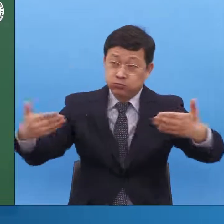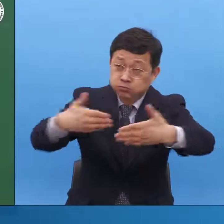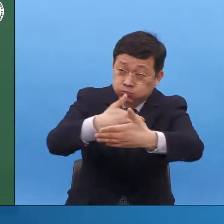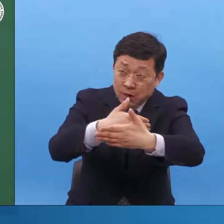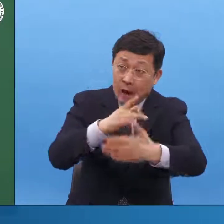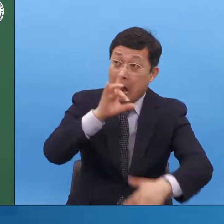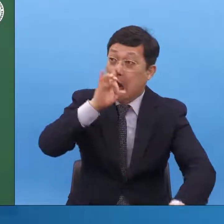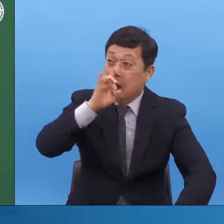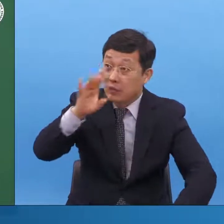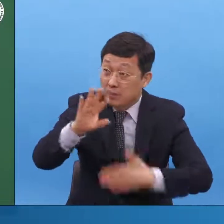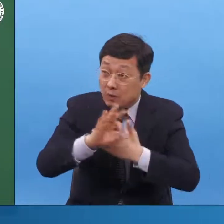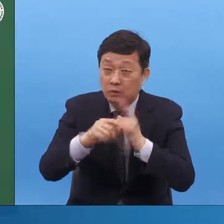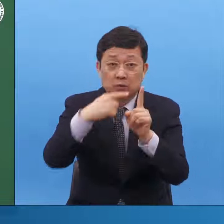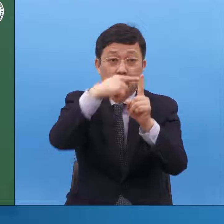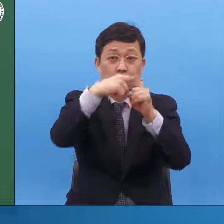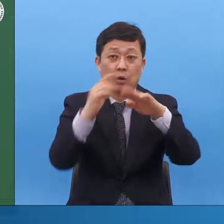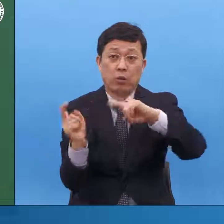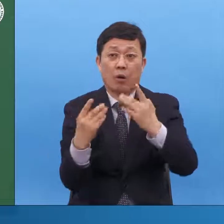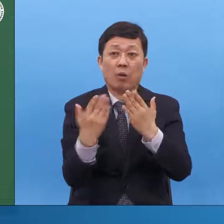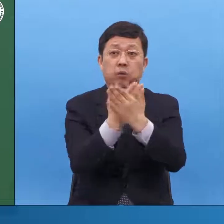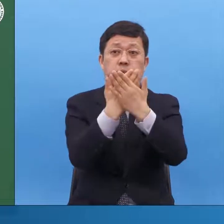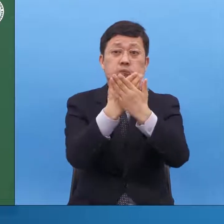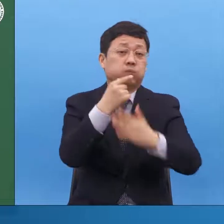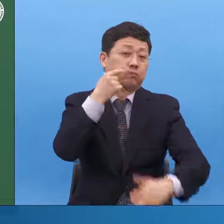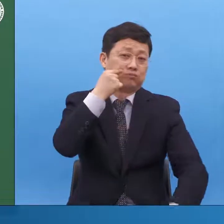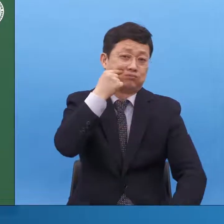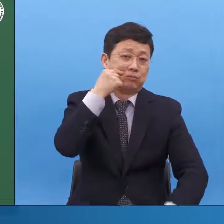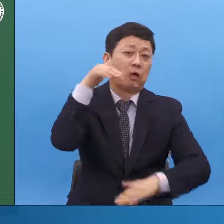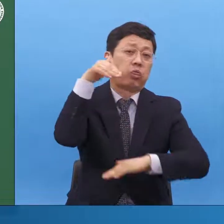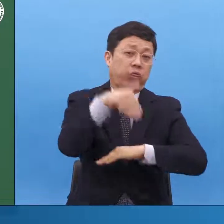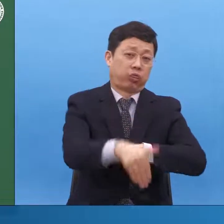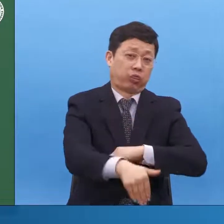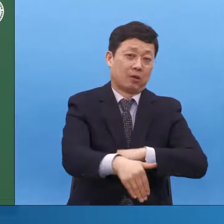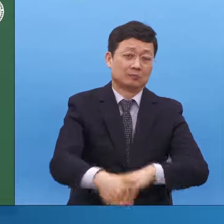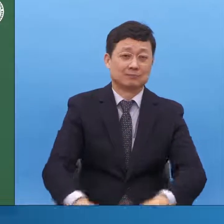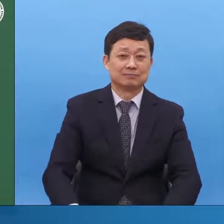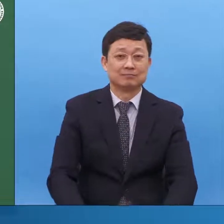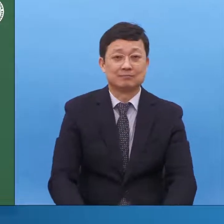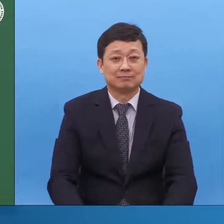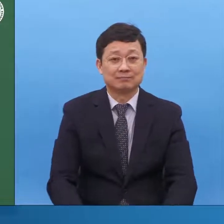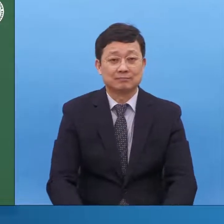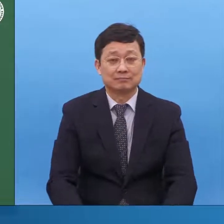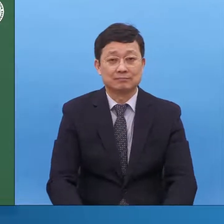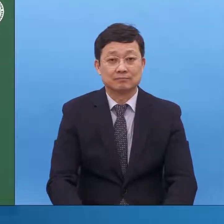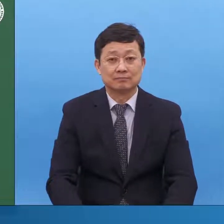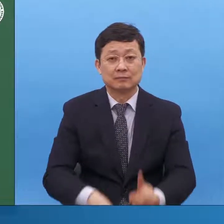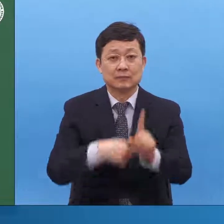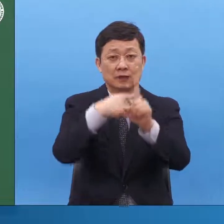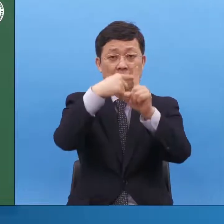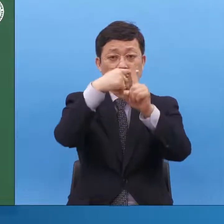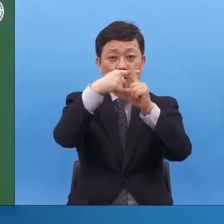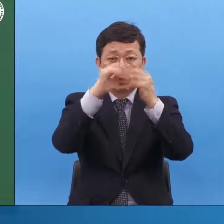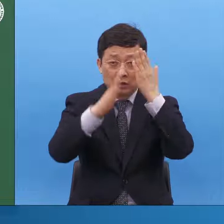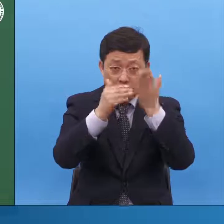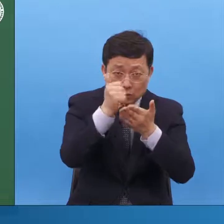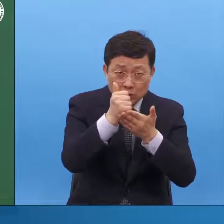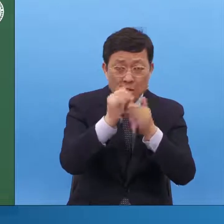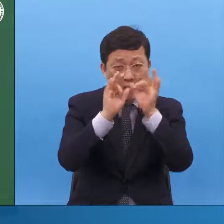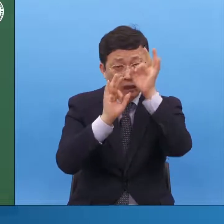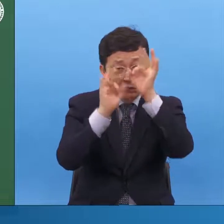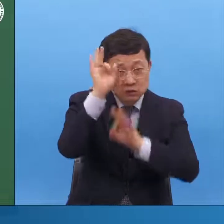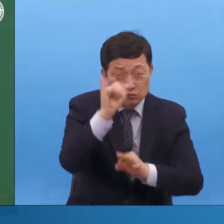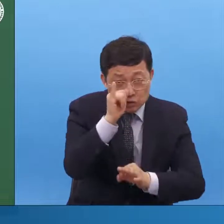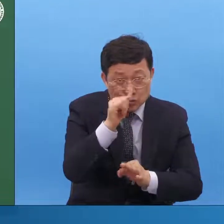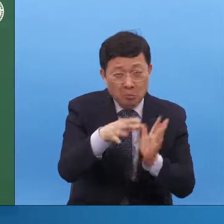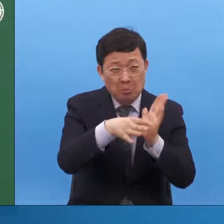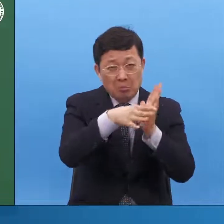not happening, your church won't really revive. The church must be revived in order to do world 지금 왜 그런 거 evangelization. 하니까 교인들은 순간순간 가다가 실수도 하고 이상한 사람도